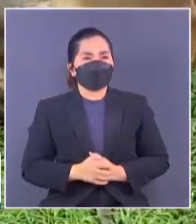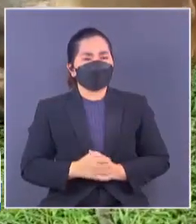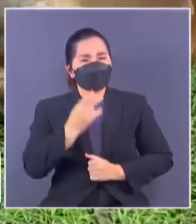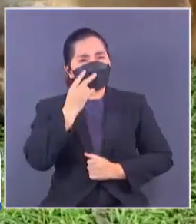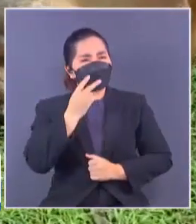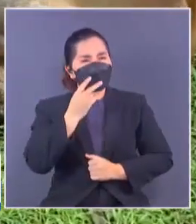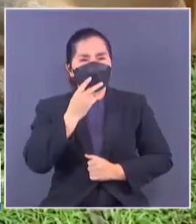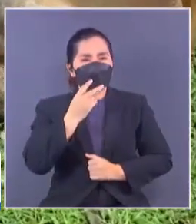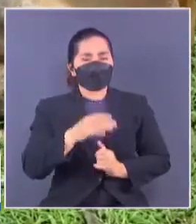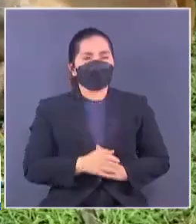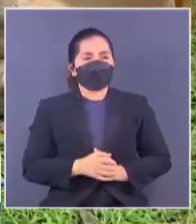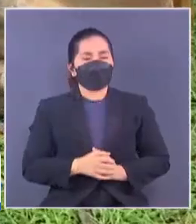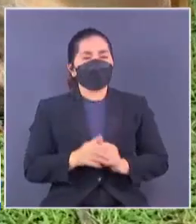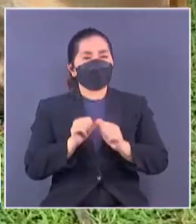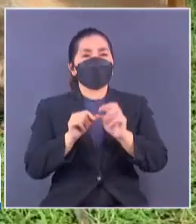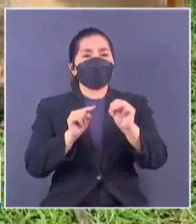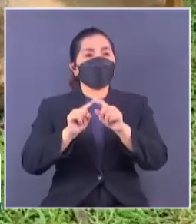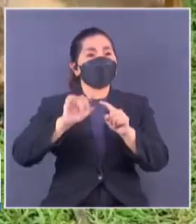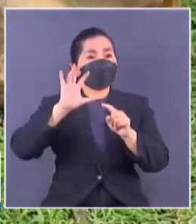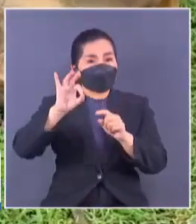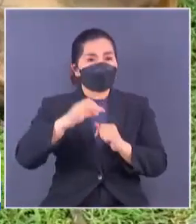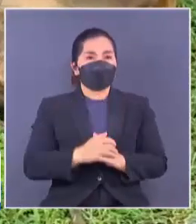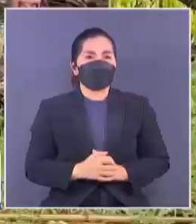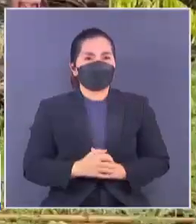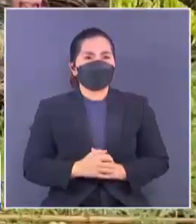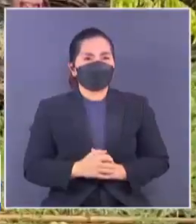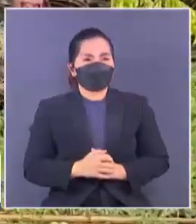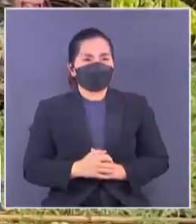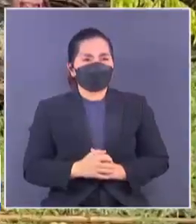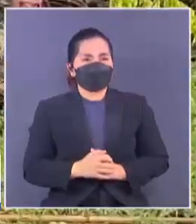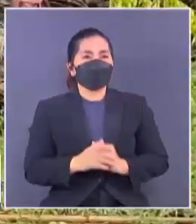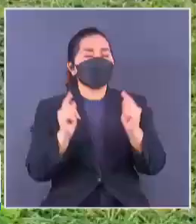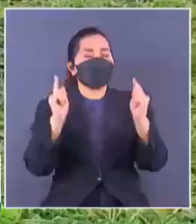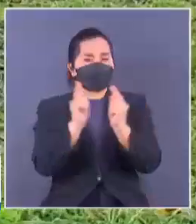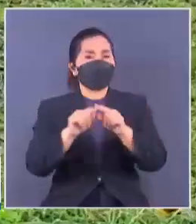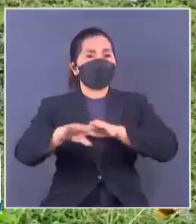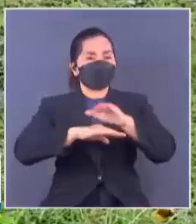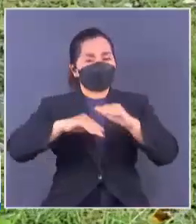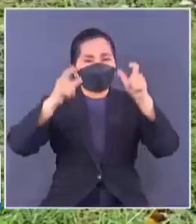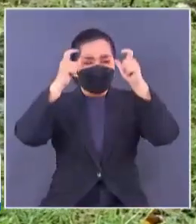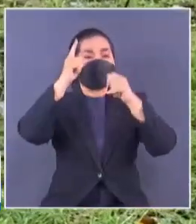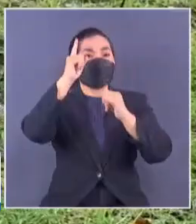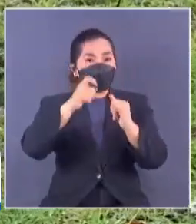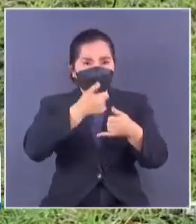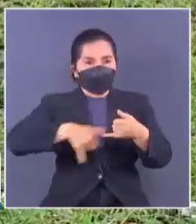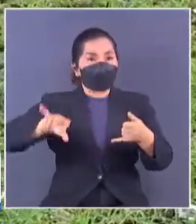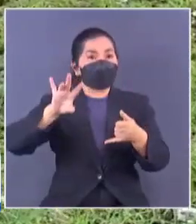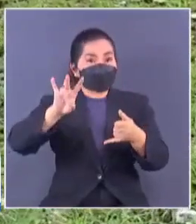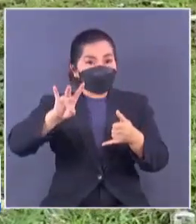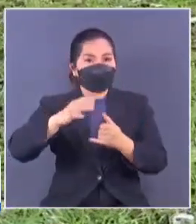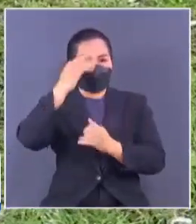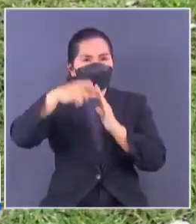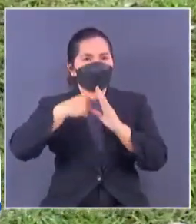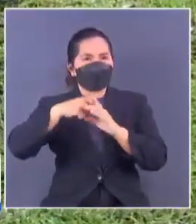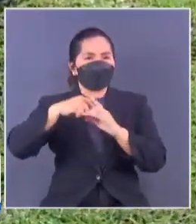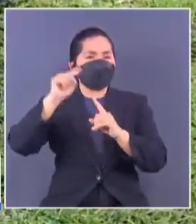การณ์เกิดขึ้นที่บ้านหนองเม็กครับหมู่9ตำบลด่านช้างในที่เกิดเหตุจะเห็นเลยนะครับว่าเจอซากวัวพันธุ์ไทยจำนวน7ตัวถูกฟ้าผ่